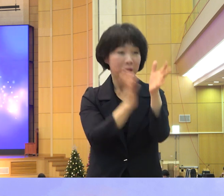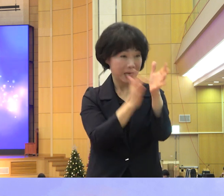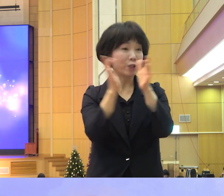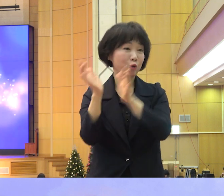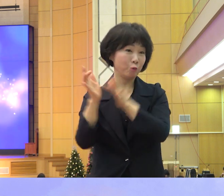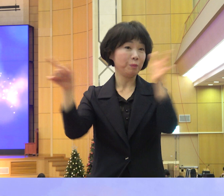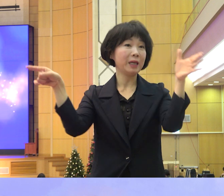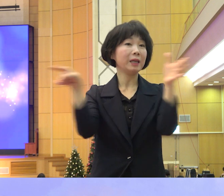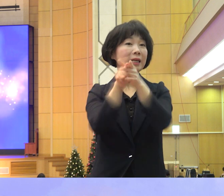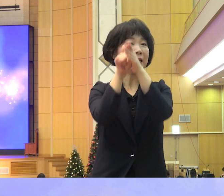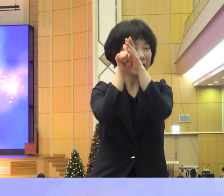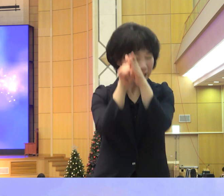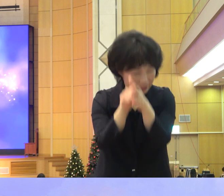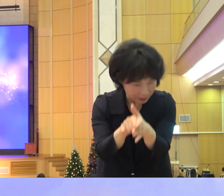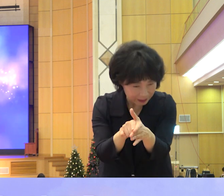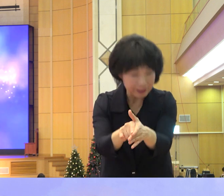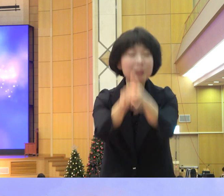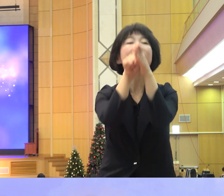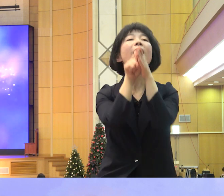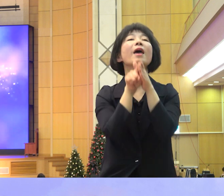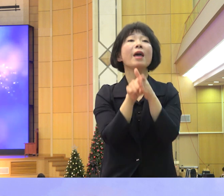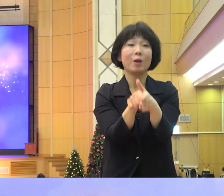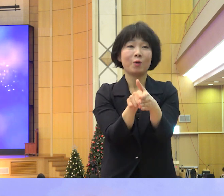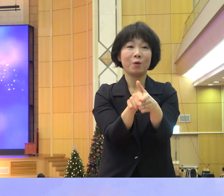믿으세요. 예수